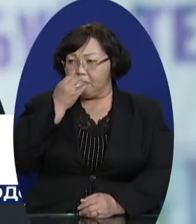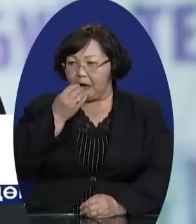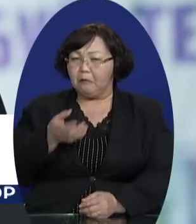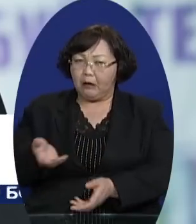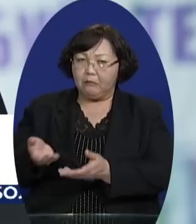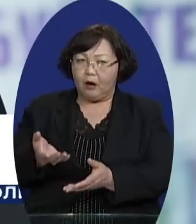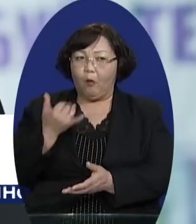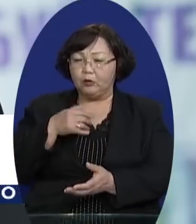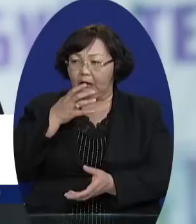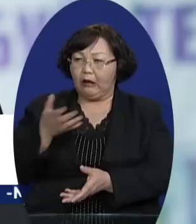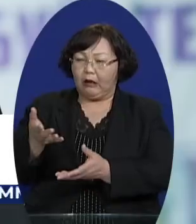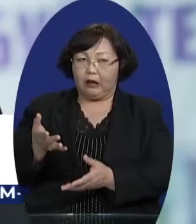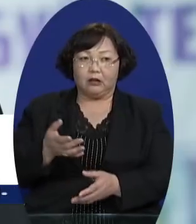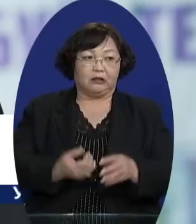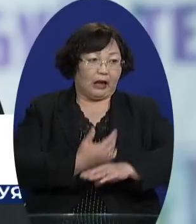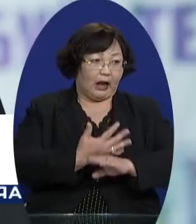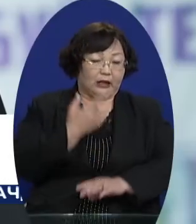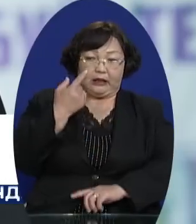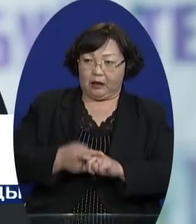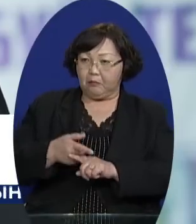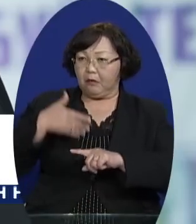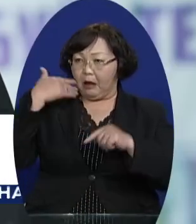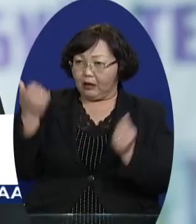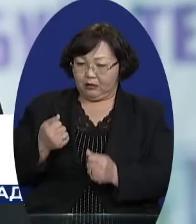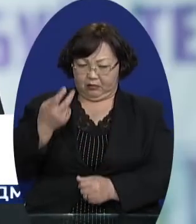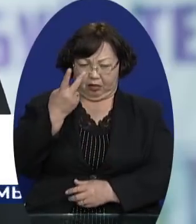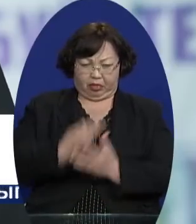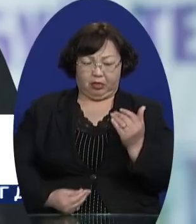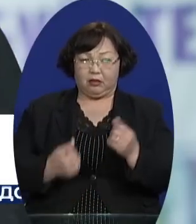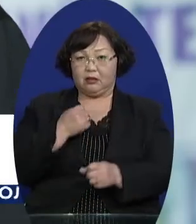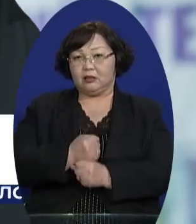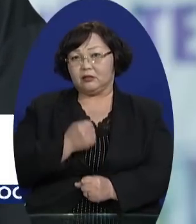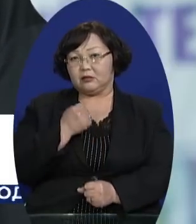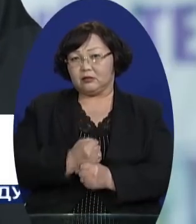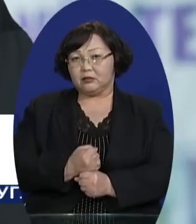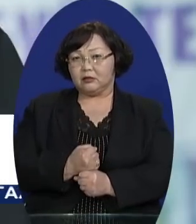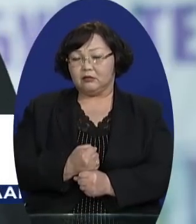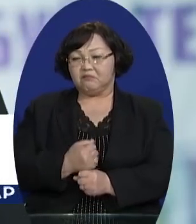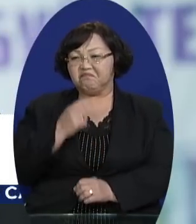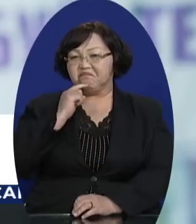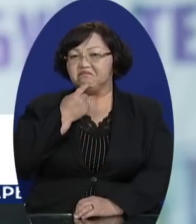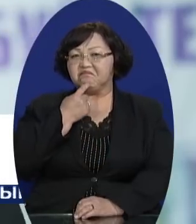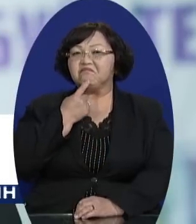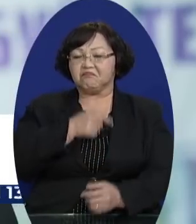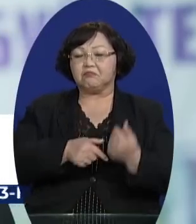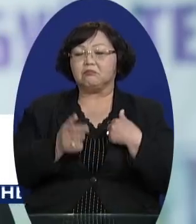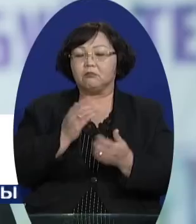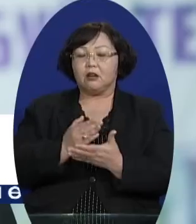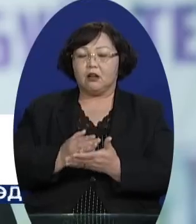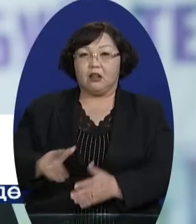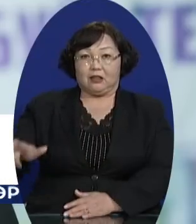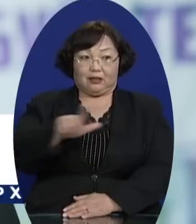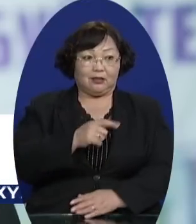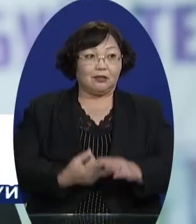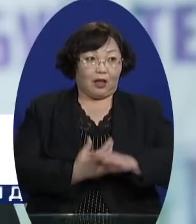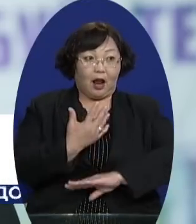Ингээд ажлын хажуугаар мал малдаг ажилтай болцсон. Тийм учраас энэ тарайлангийн тал ойролцоо байгаа мал өхөө иргэдэг одоо